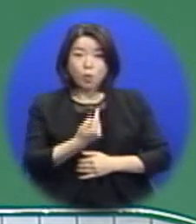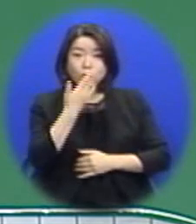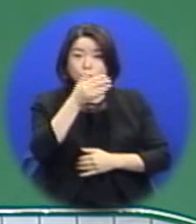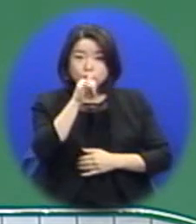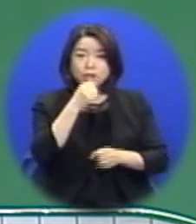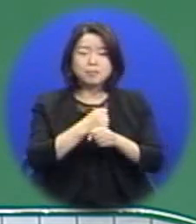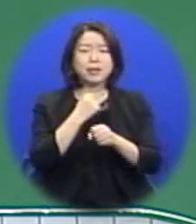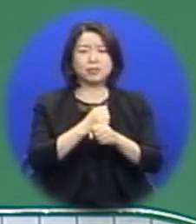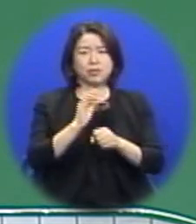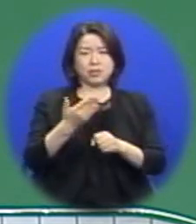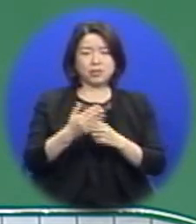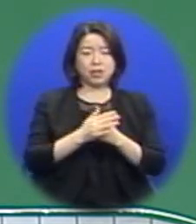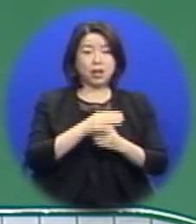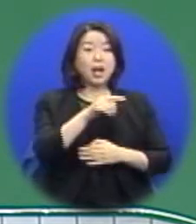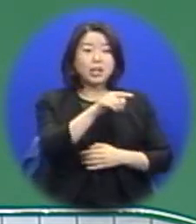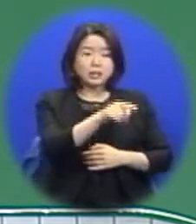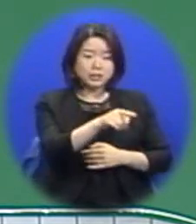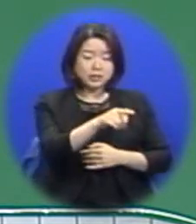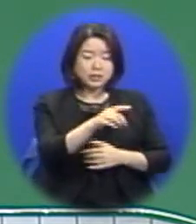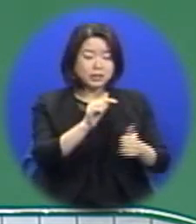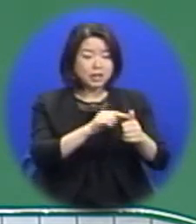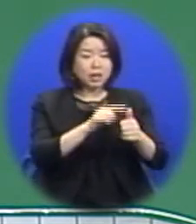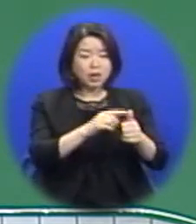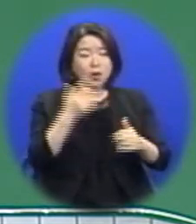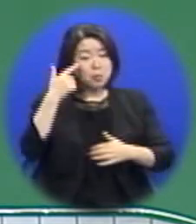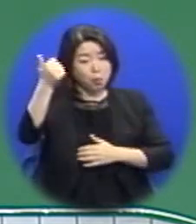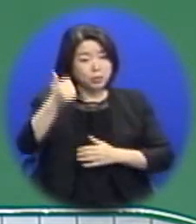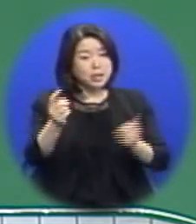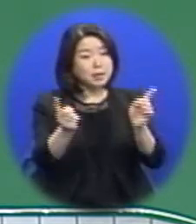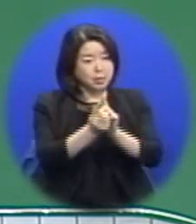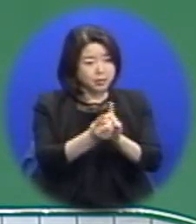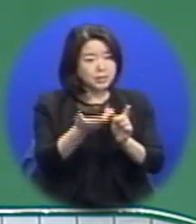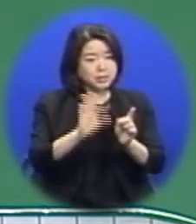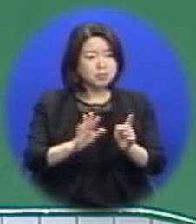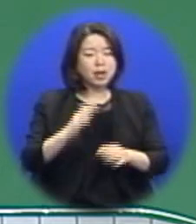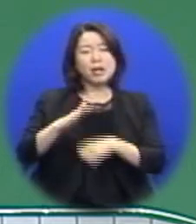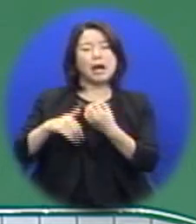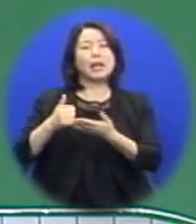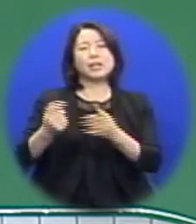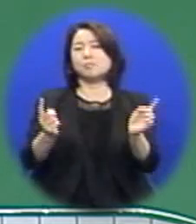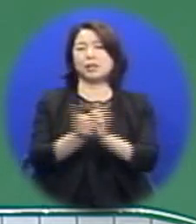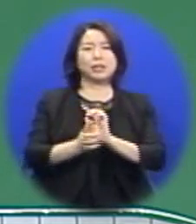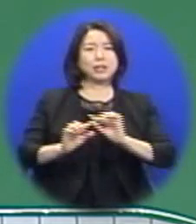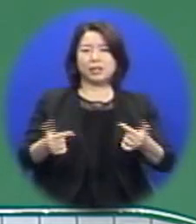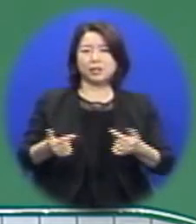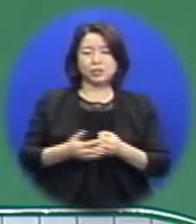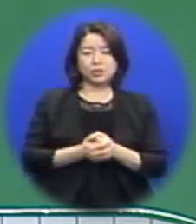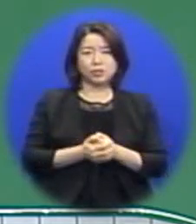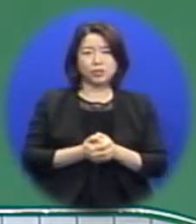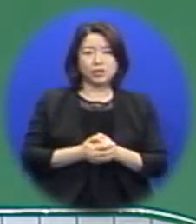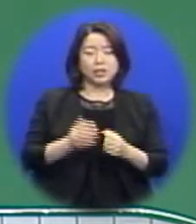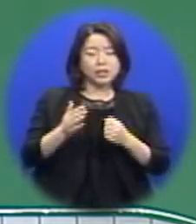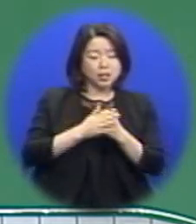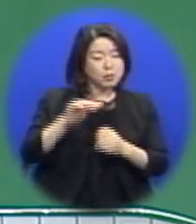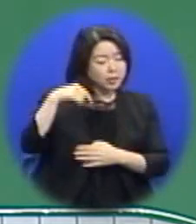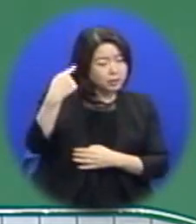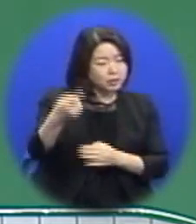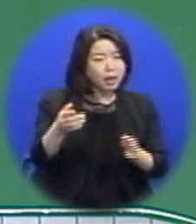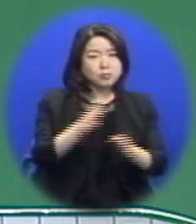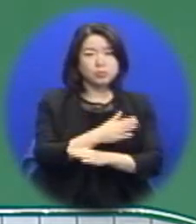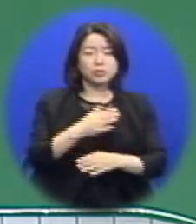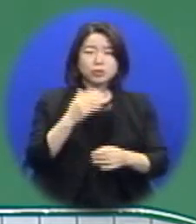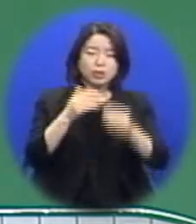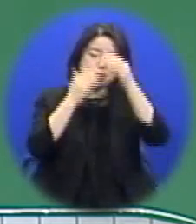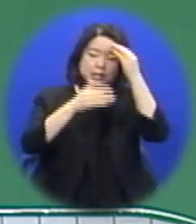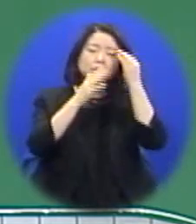그는 목사를 만났을지 모르지만 나를 만난 게 아니라는. 그래서 그 다음부터는 저는 성도들에게